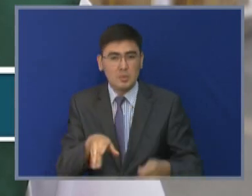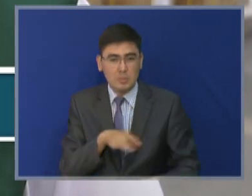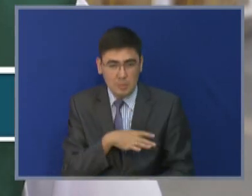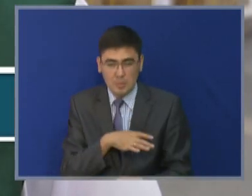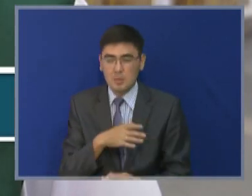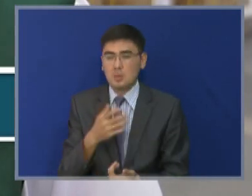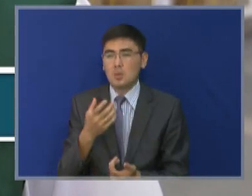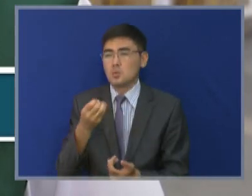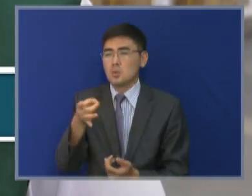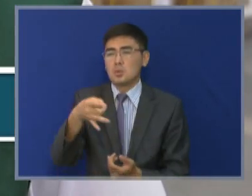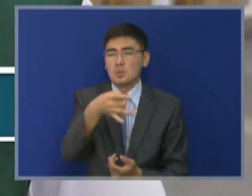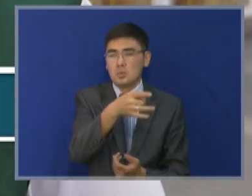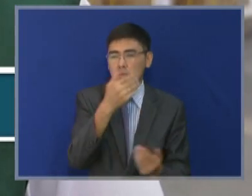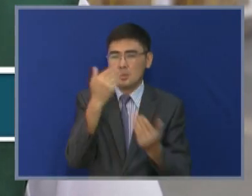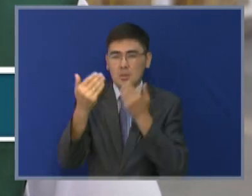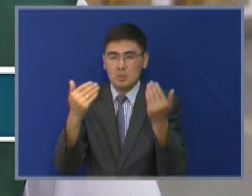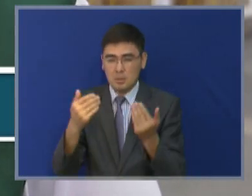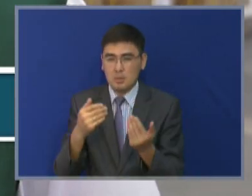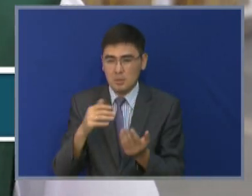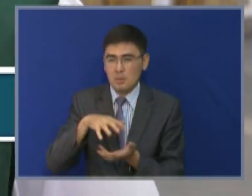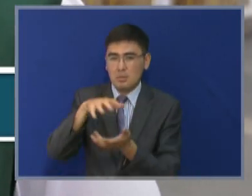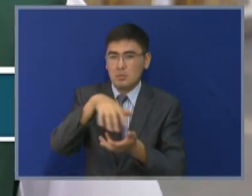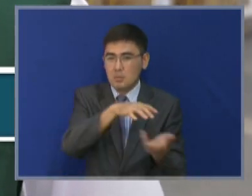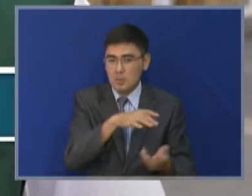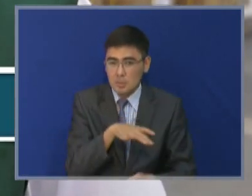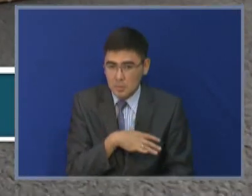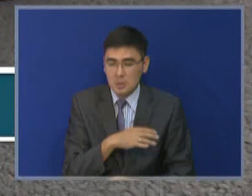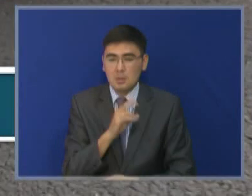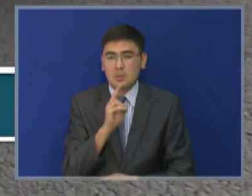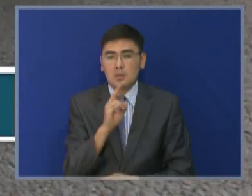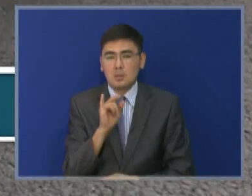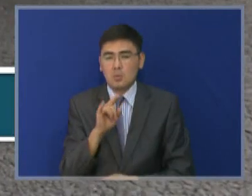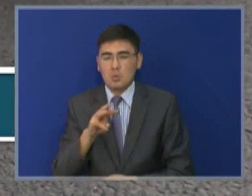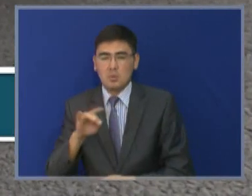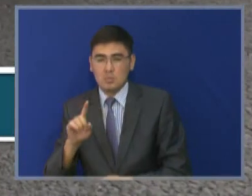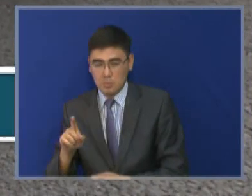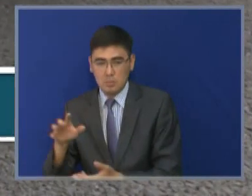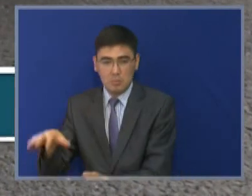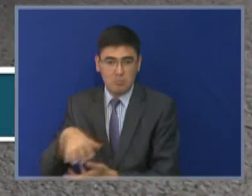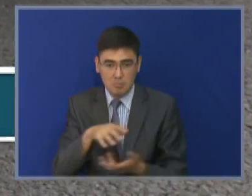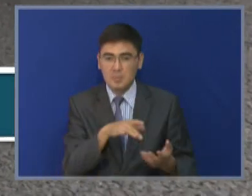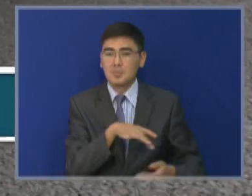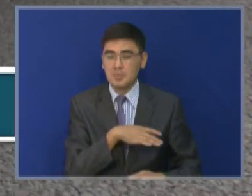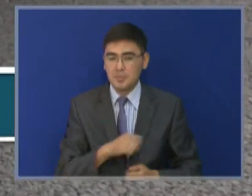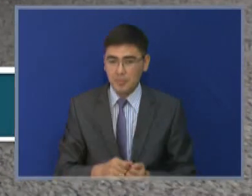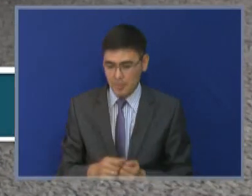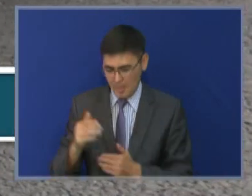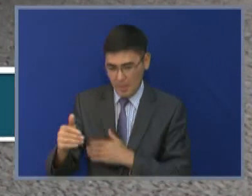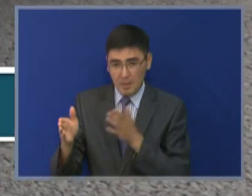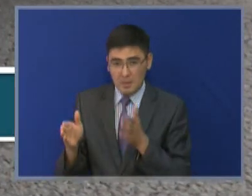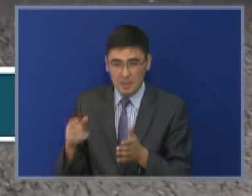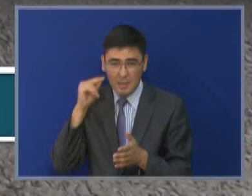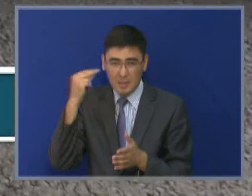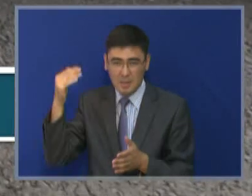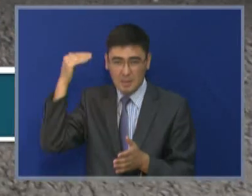басқа аудандарымызда. Сонымен қатар анада қымыз акциясын жүргіздік. Оттегі концентраторлары Қытай Халық Республикасынан